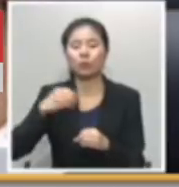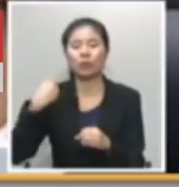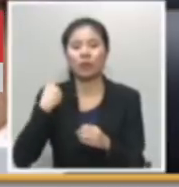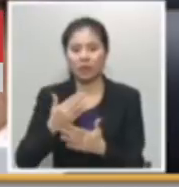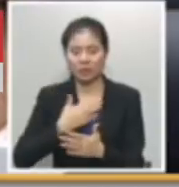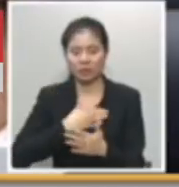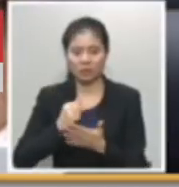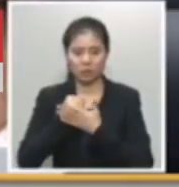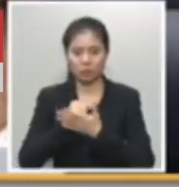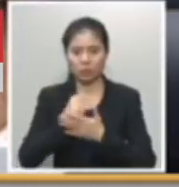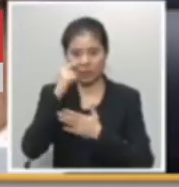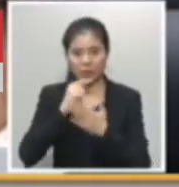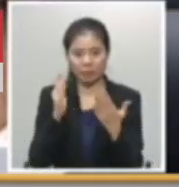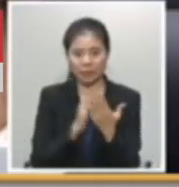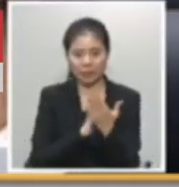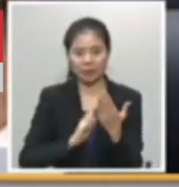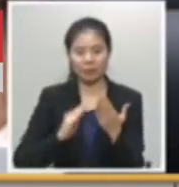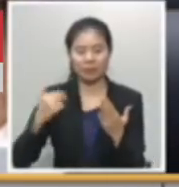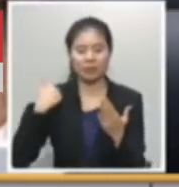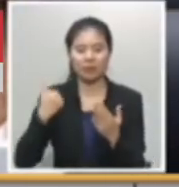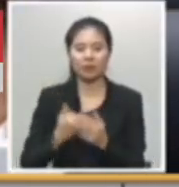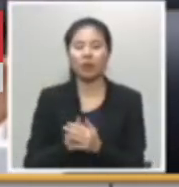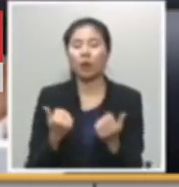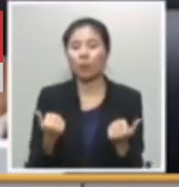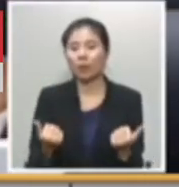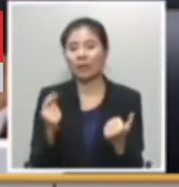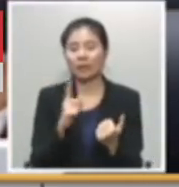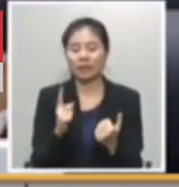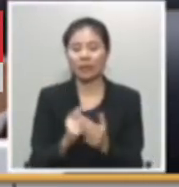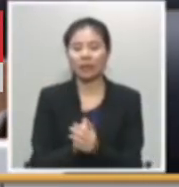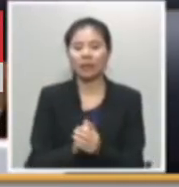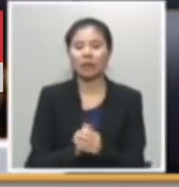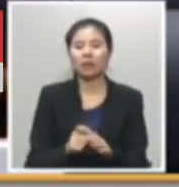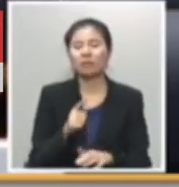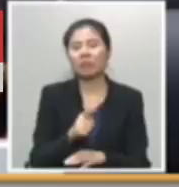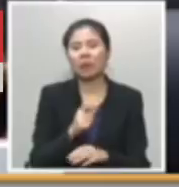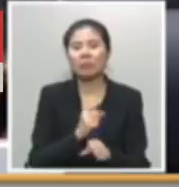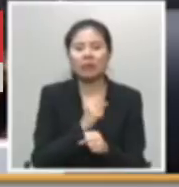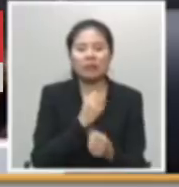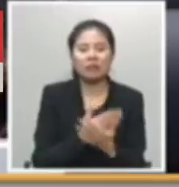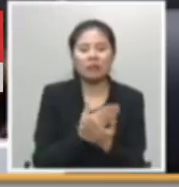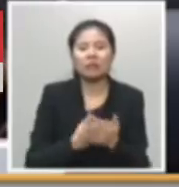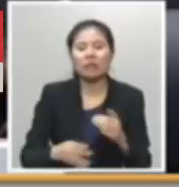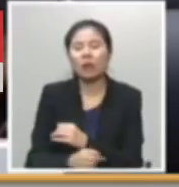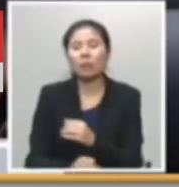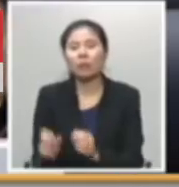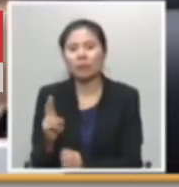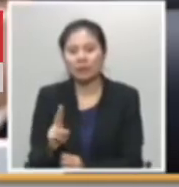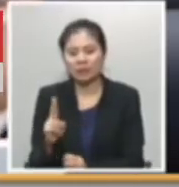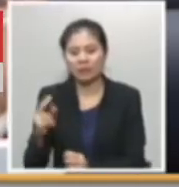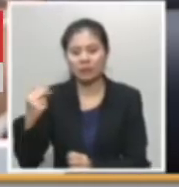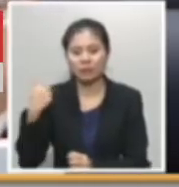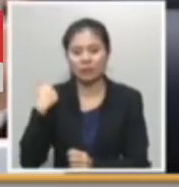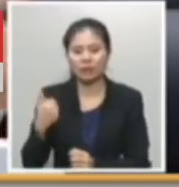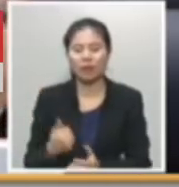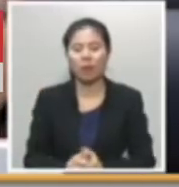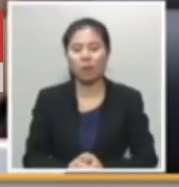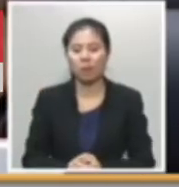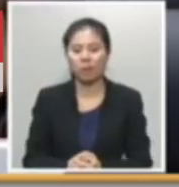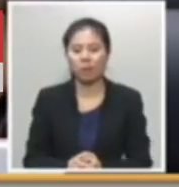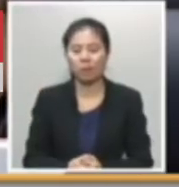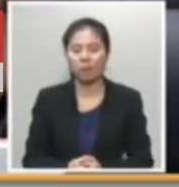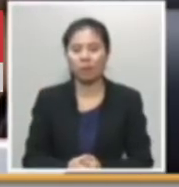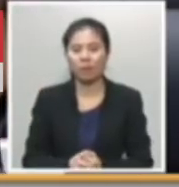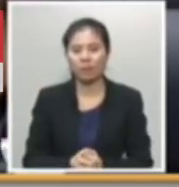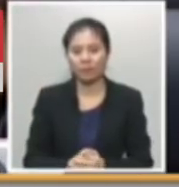ได้ช่วยประเทศไทยนะแล้วก็วันนี้เราปล่อยให้ไอ้เหลือบไอ้โม่งมาใช้เงินอย่างเงี้ยผมเจ็บปวดแทนเลยเอาละครับผมจะ